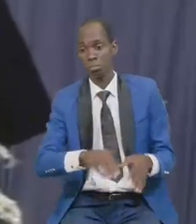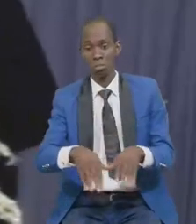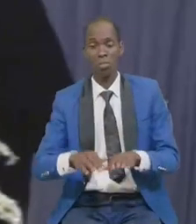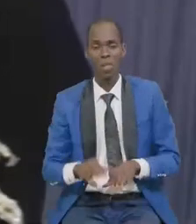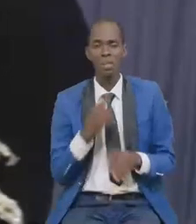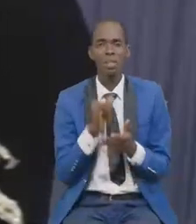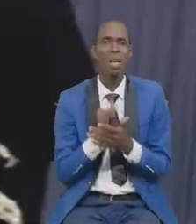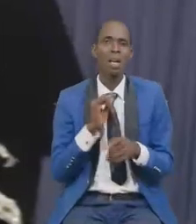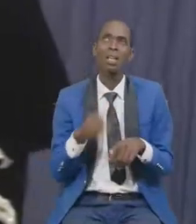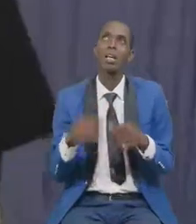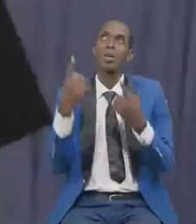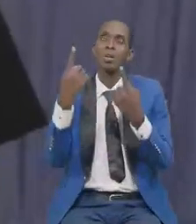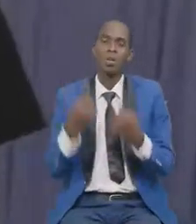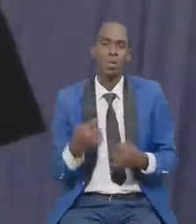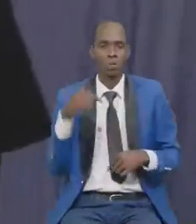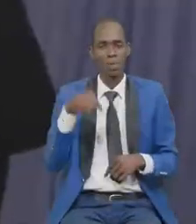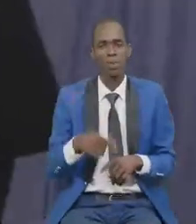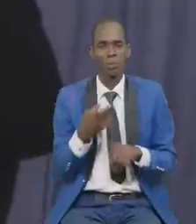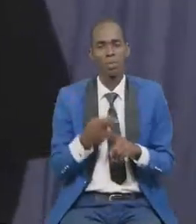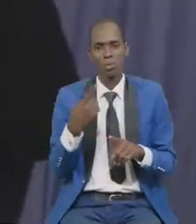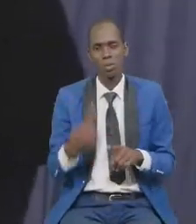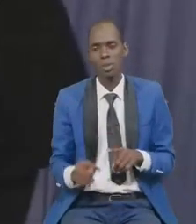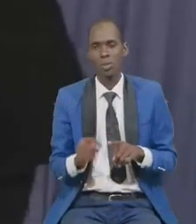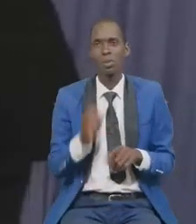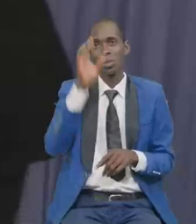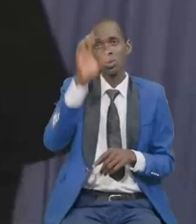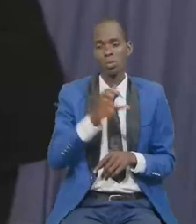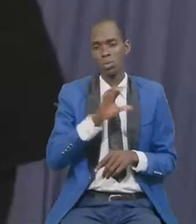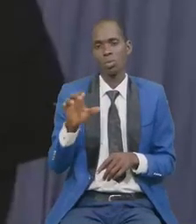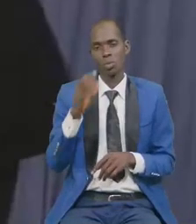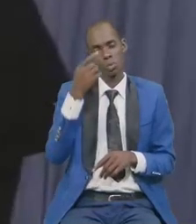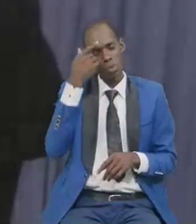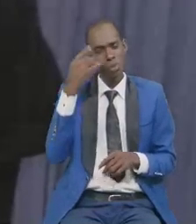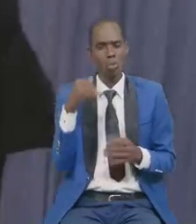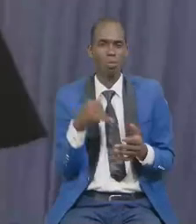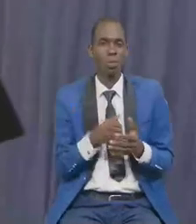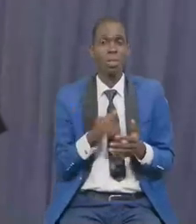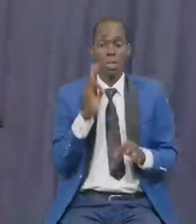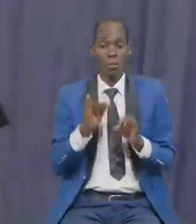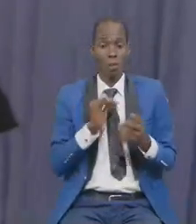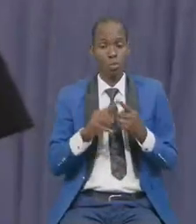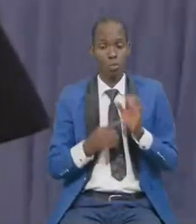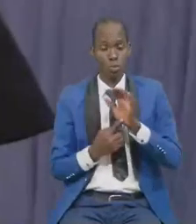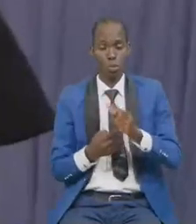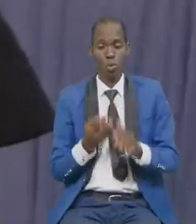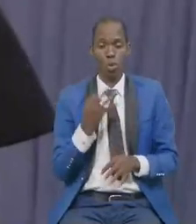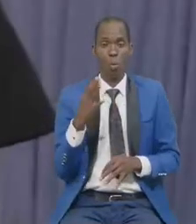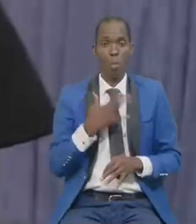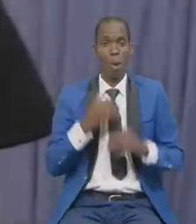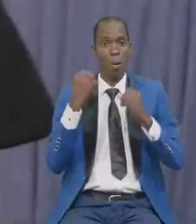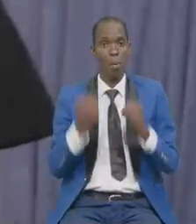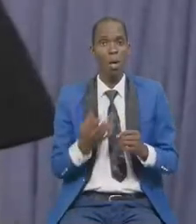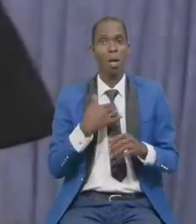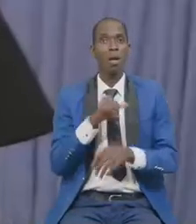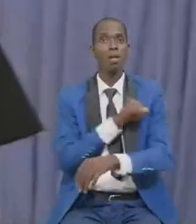je devais manifester ma puissance, je pouvais descendre de la croix. Si je devais montrer mon autorité, je pouvais descendre de la